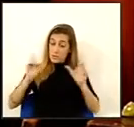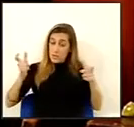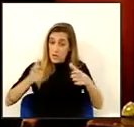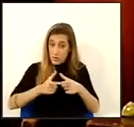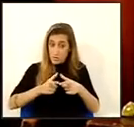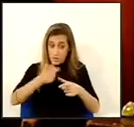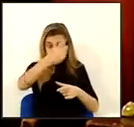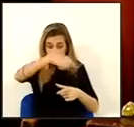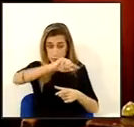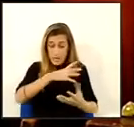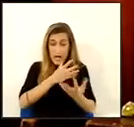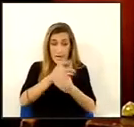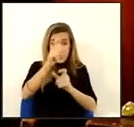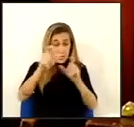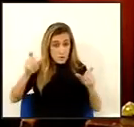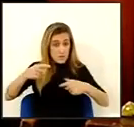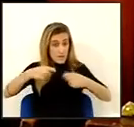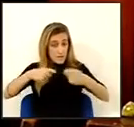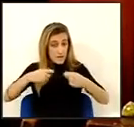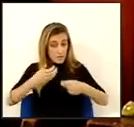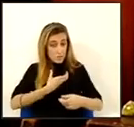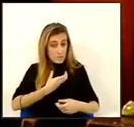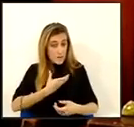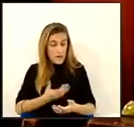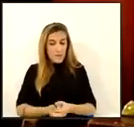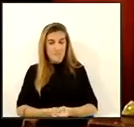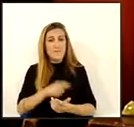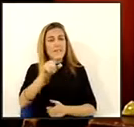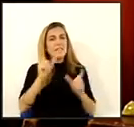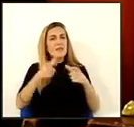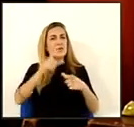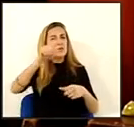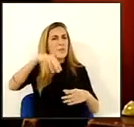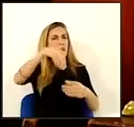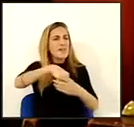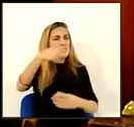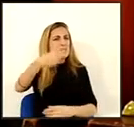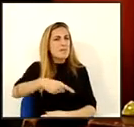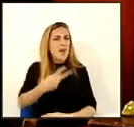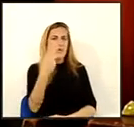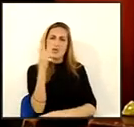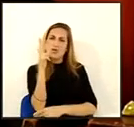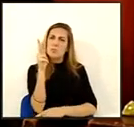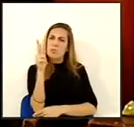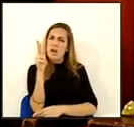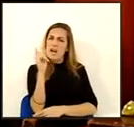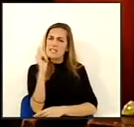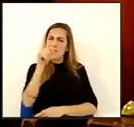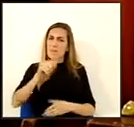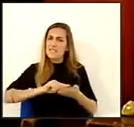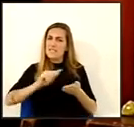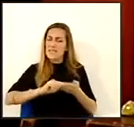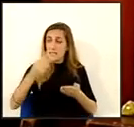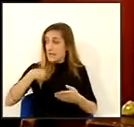vostè amb els periodistes del Mercat Municipal. En aquesta reunió també hi havia, crec que em van dir els dos advocats i la secretària del